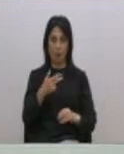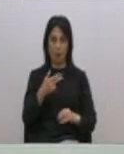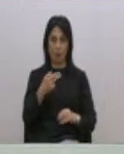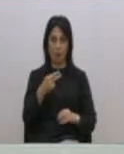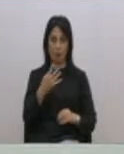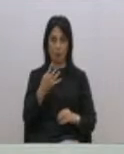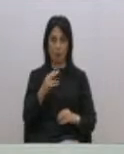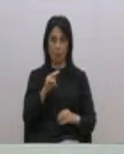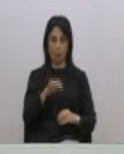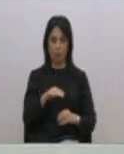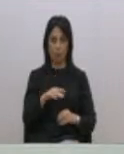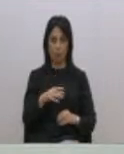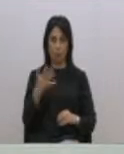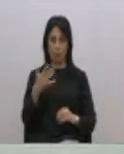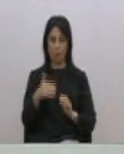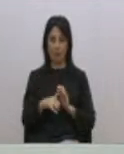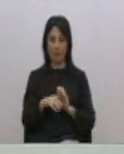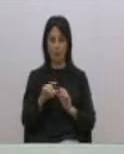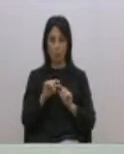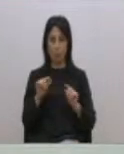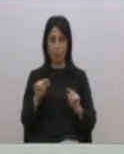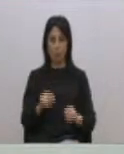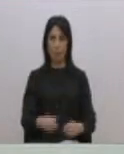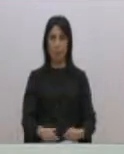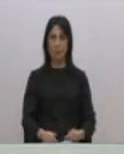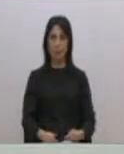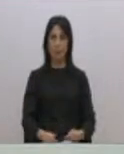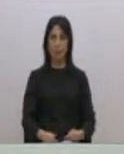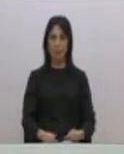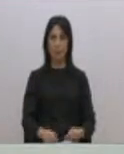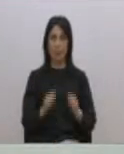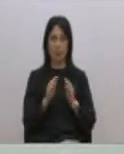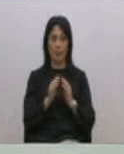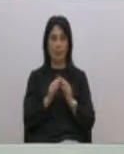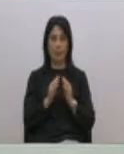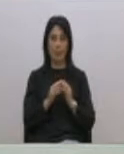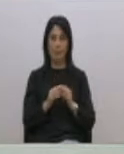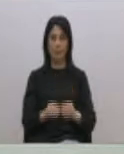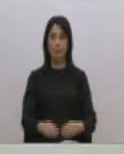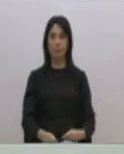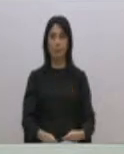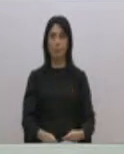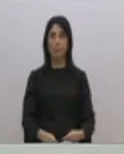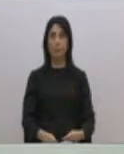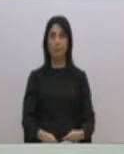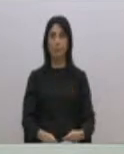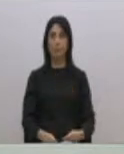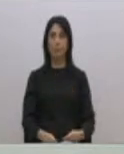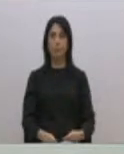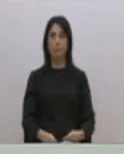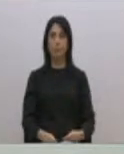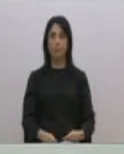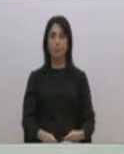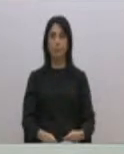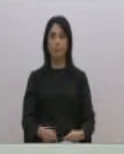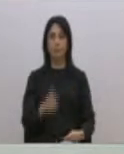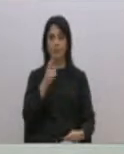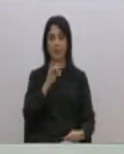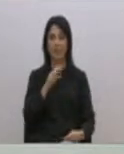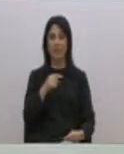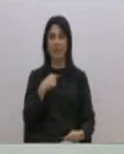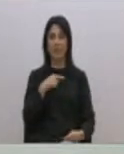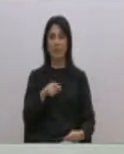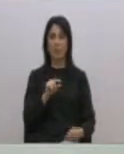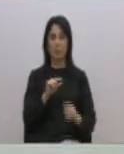პუნქტი რეგლამენტის 56-ე მუხლი. არ არის სულელება. თამარ კორძოი. ბატონო, ჩვენ